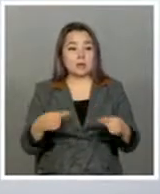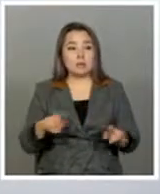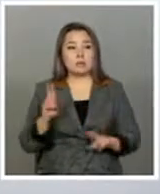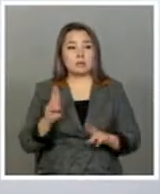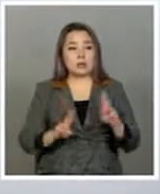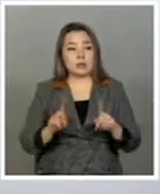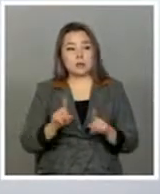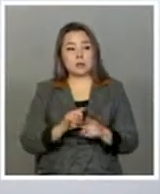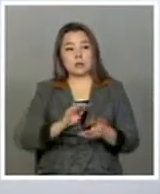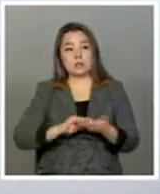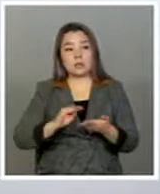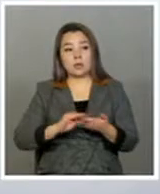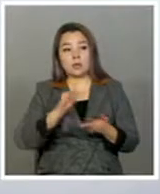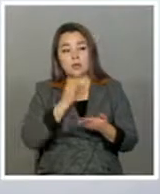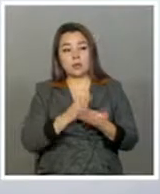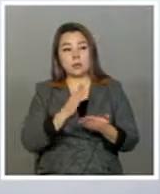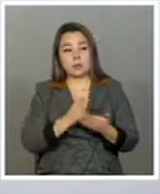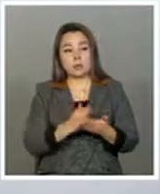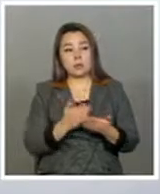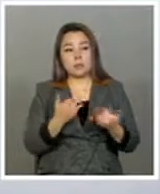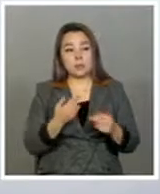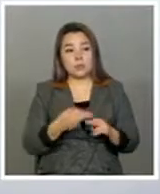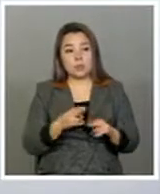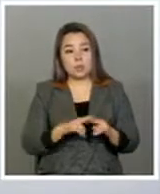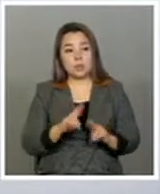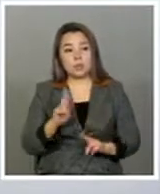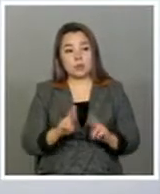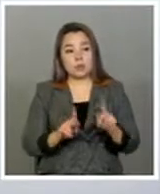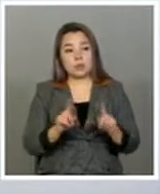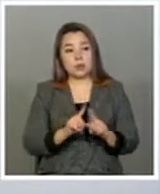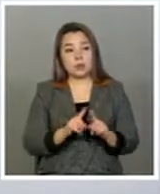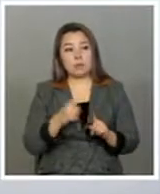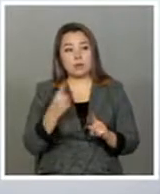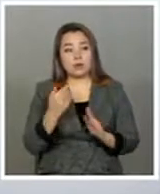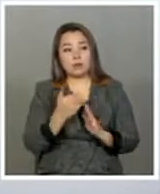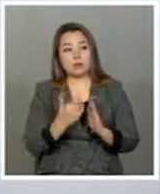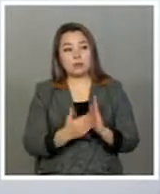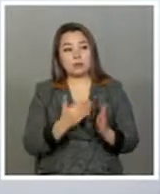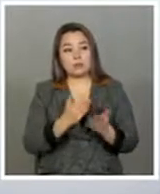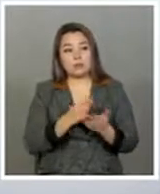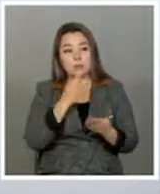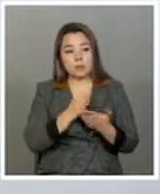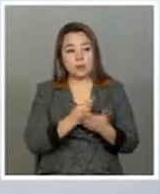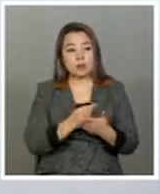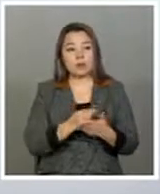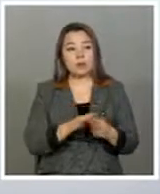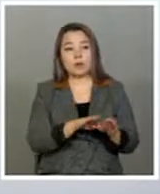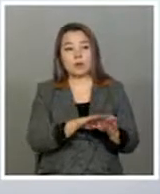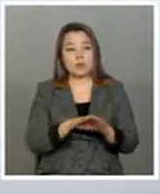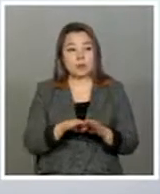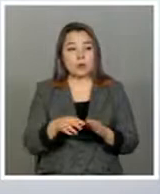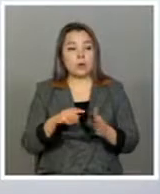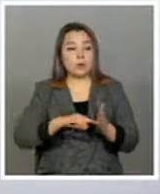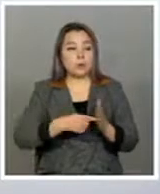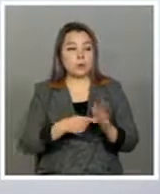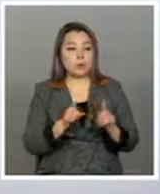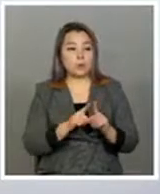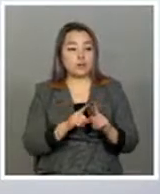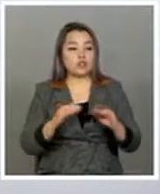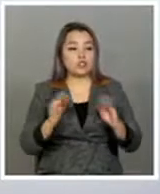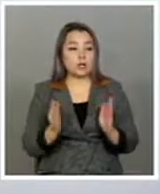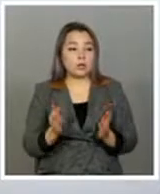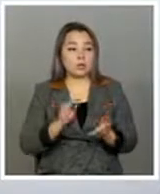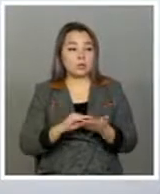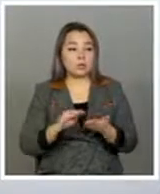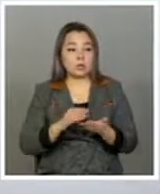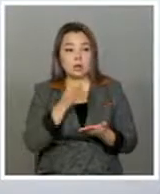тәсілдермен шығара алады екеміз. Бұл жердегі тәсіл бірінші қатарда ортақ көбейткішті жақша сыртына шығарып алайық